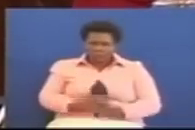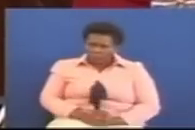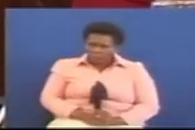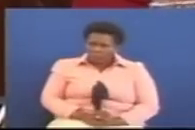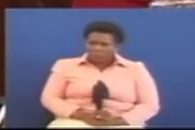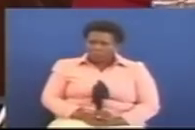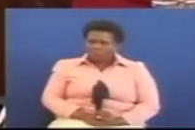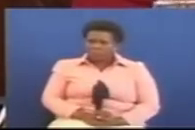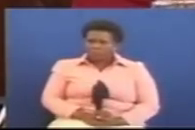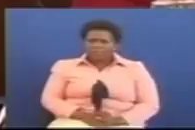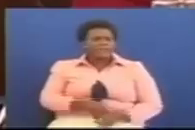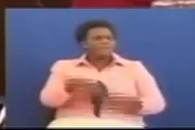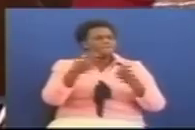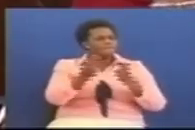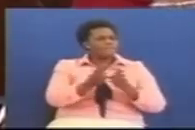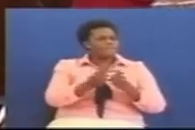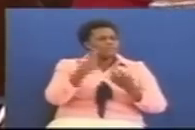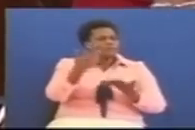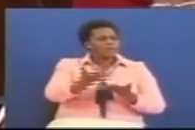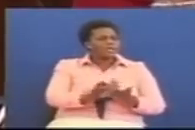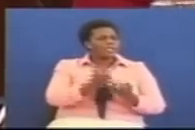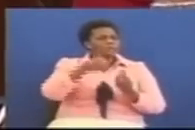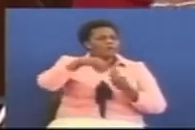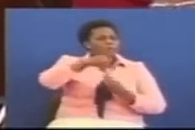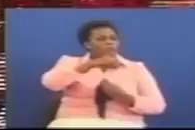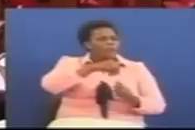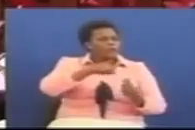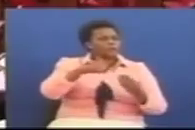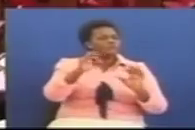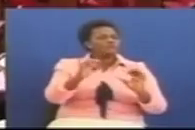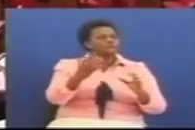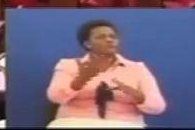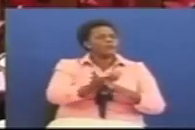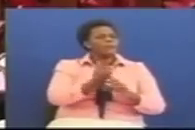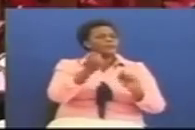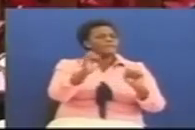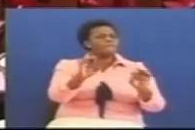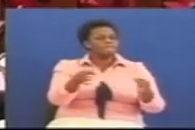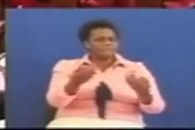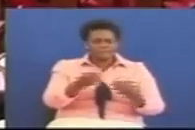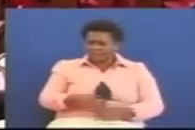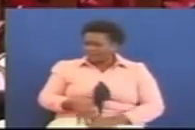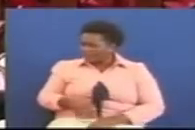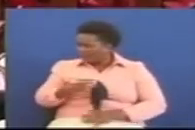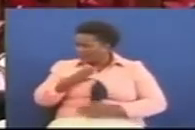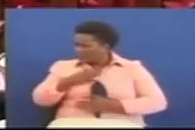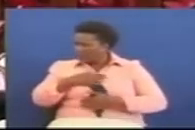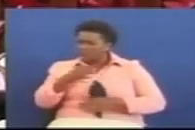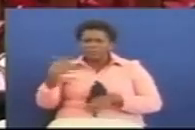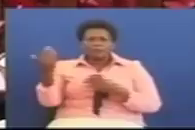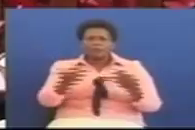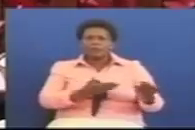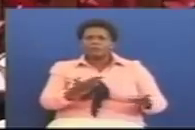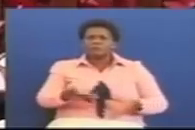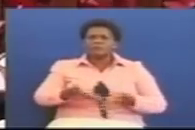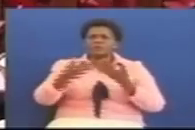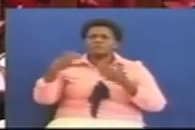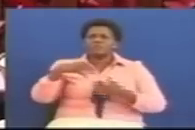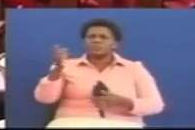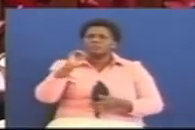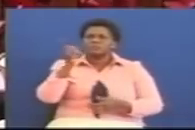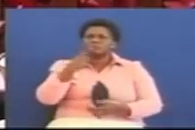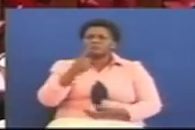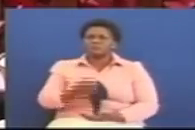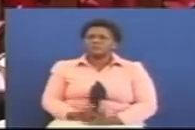swala la mbolea au tuseme pembejeo kwa jumla? Asante, tunaende maswali majibu hayo kwa